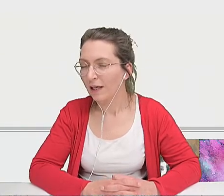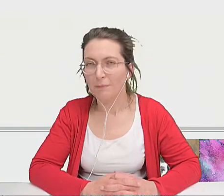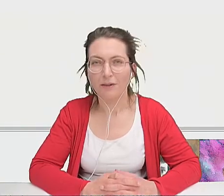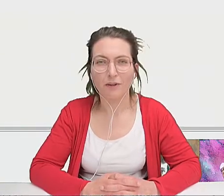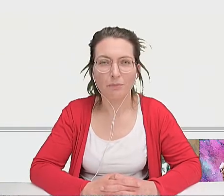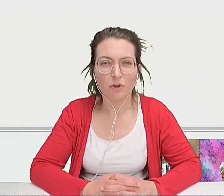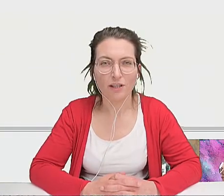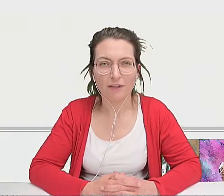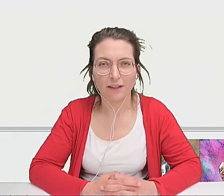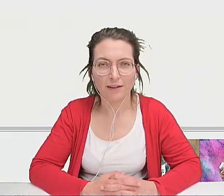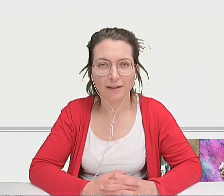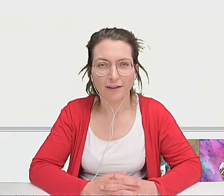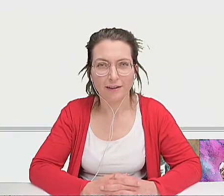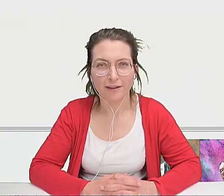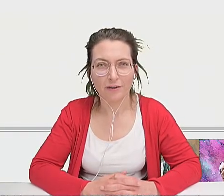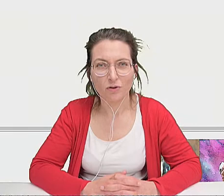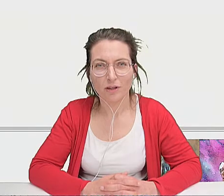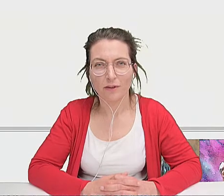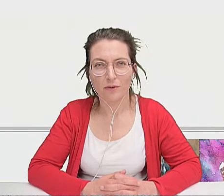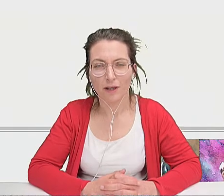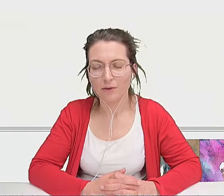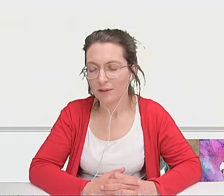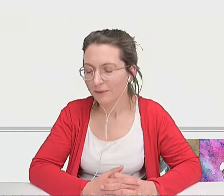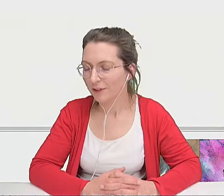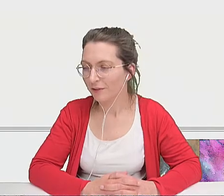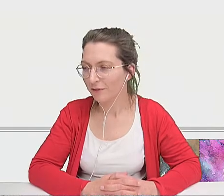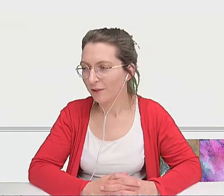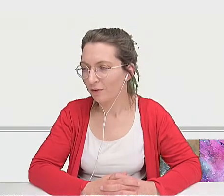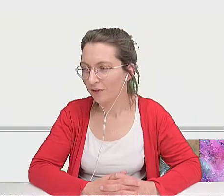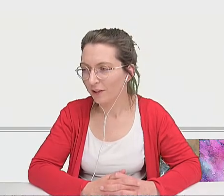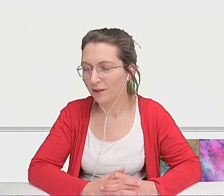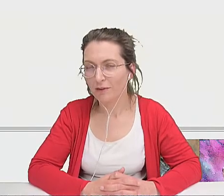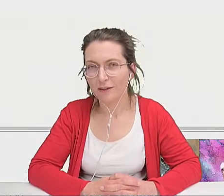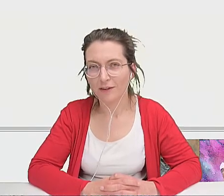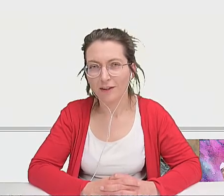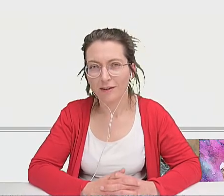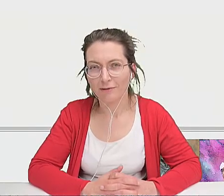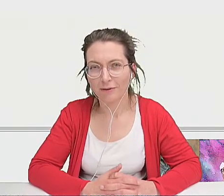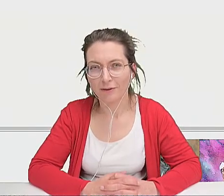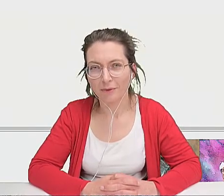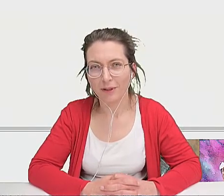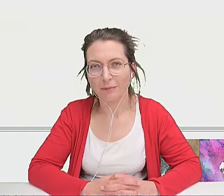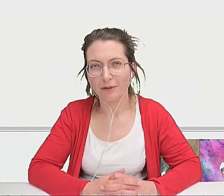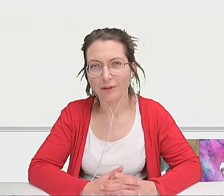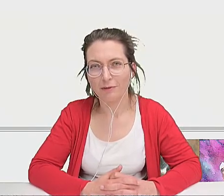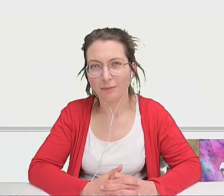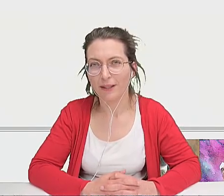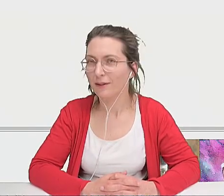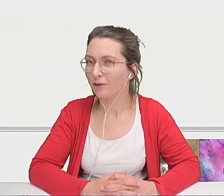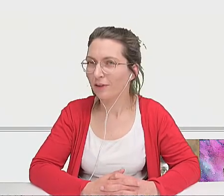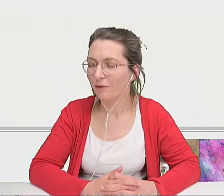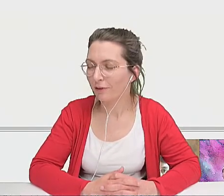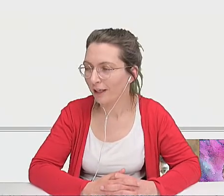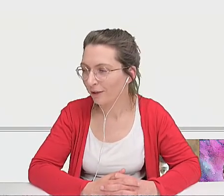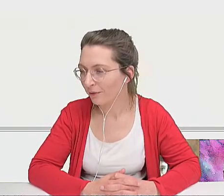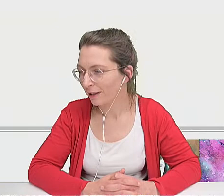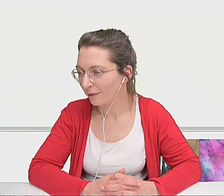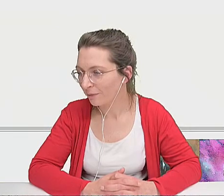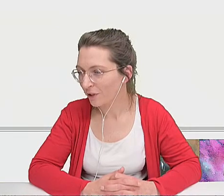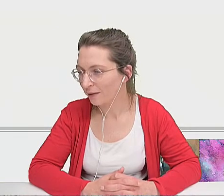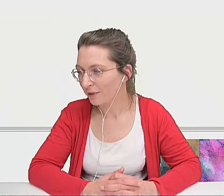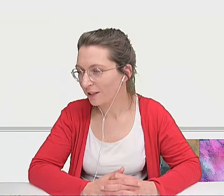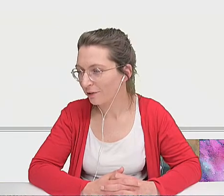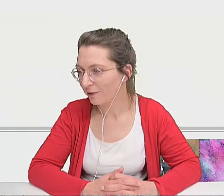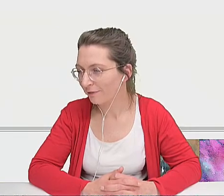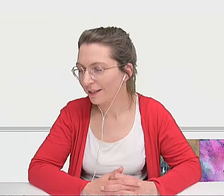Okay, mal so eine Botschaft an die Zuschauer zu Hause, die das Video sehen. Auch wenn sie von Programmieren und Informatik noch nicht so viel Ahnung